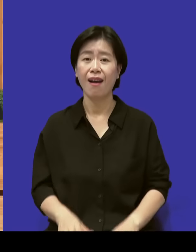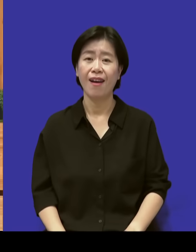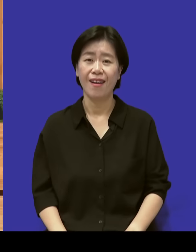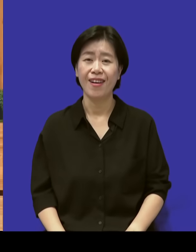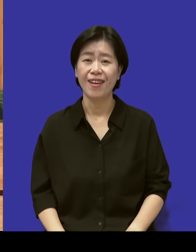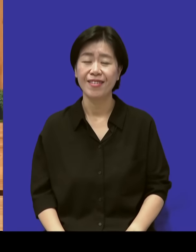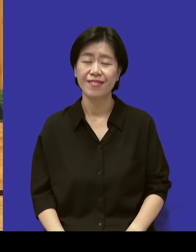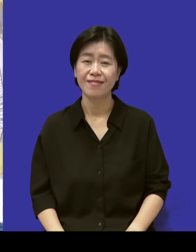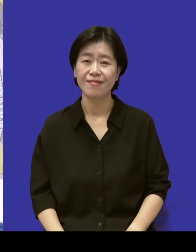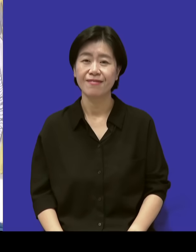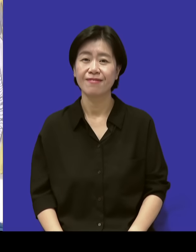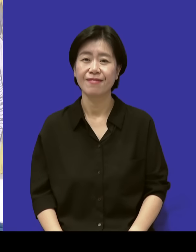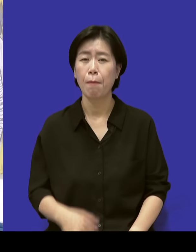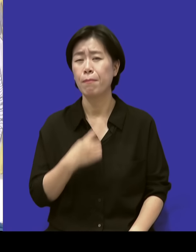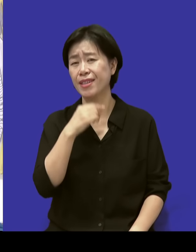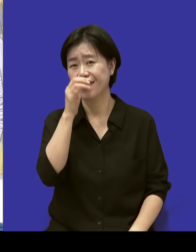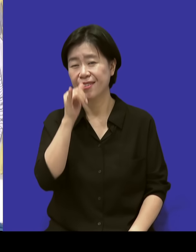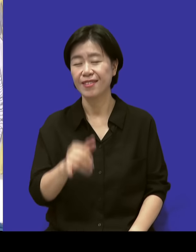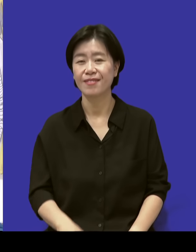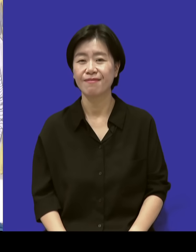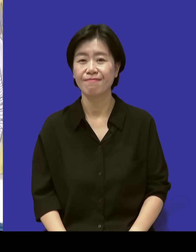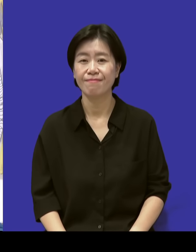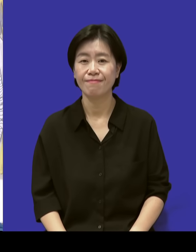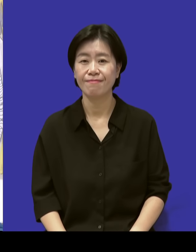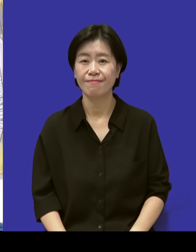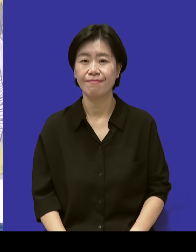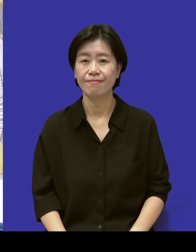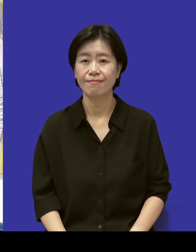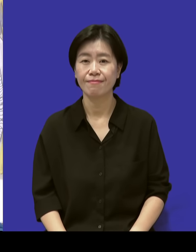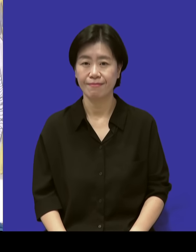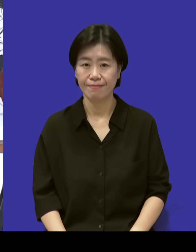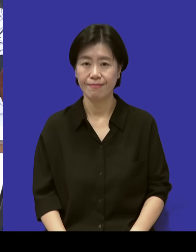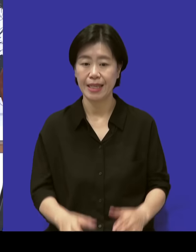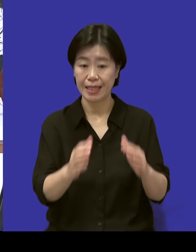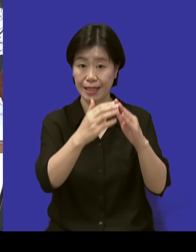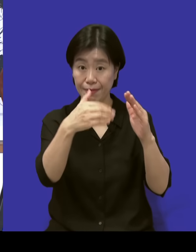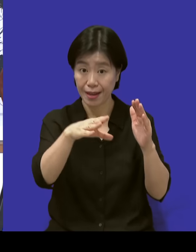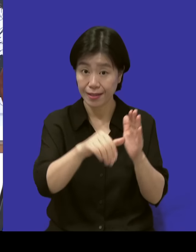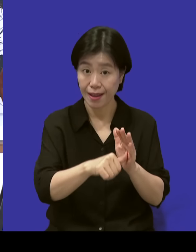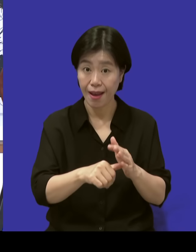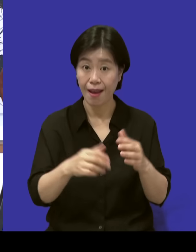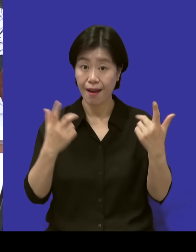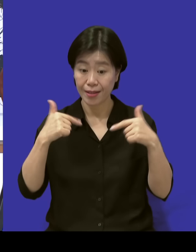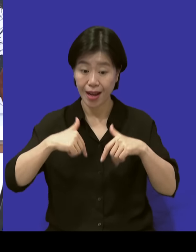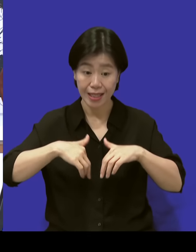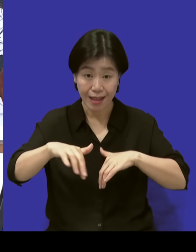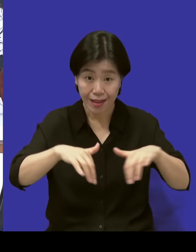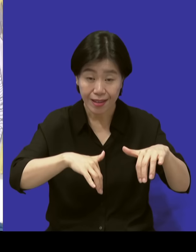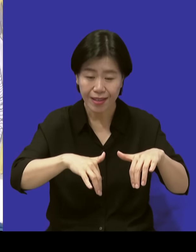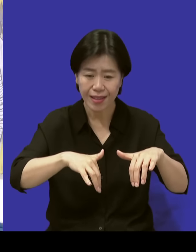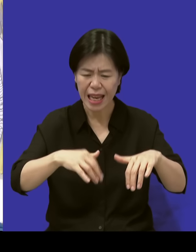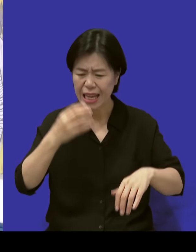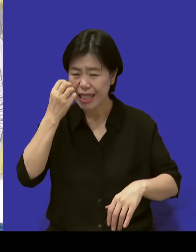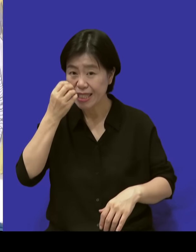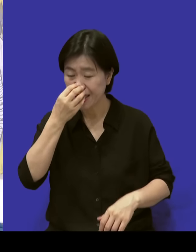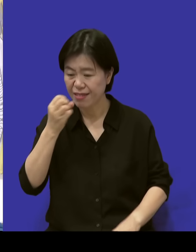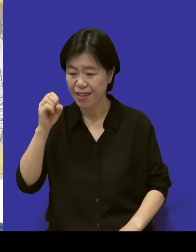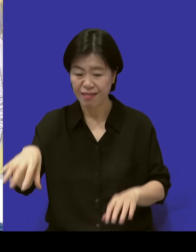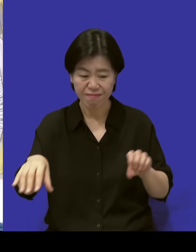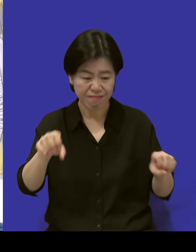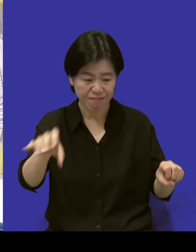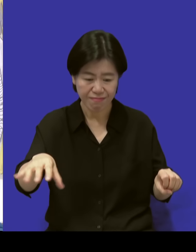네, 그렇게 해서 이제 또 학교 갈 때는 쓰레기 줍고, 집에 가고. 이야. 그렇게 학교 생활을 했어요.